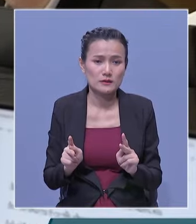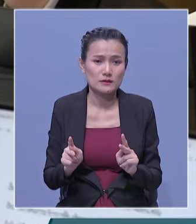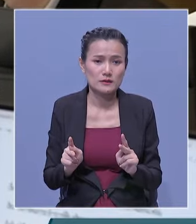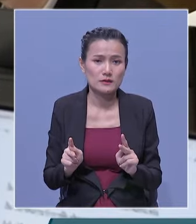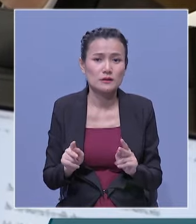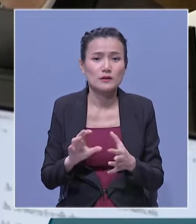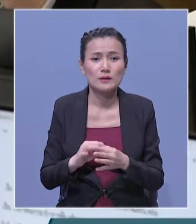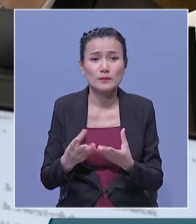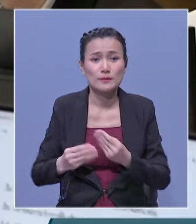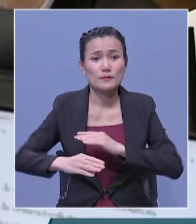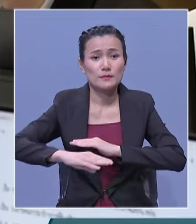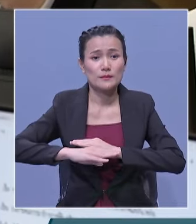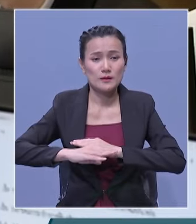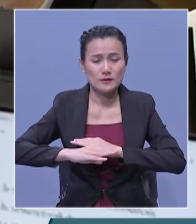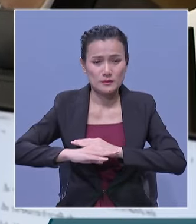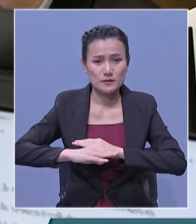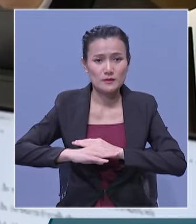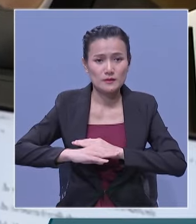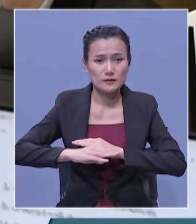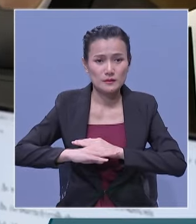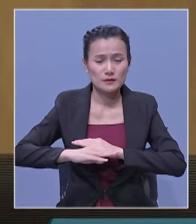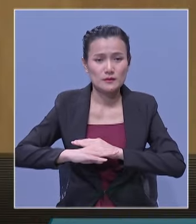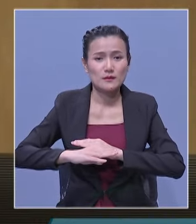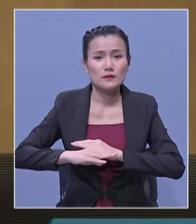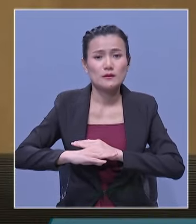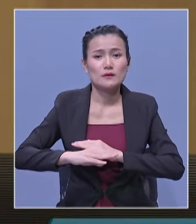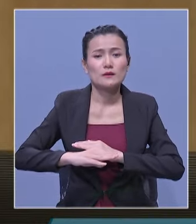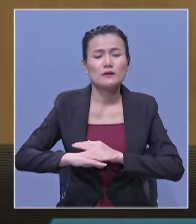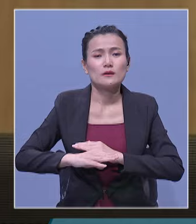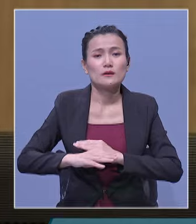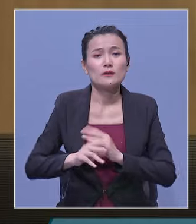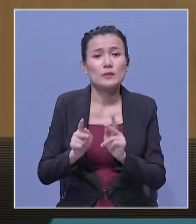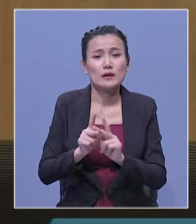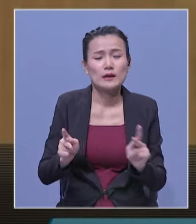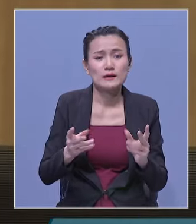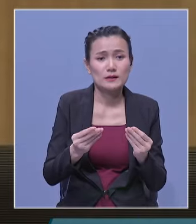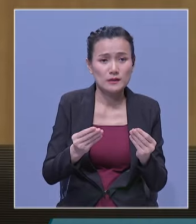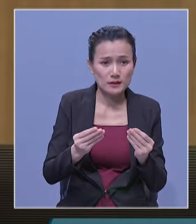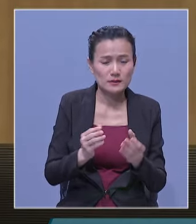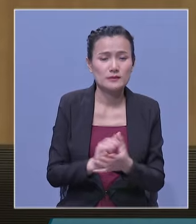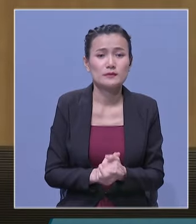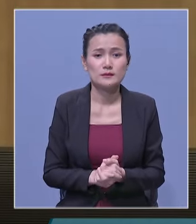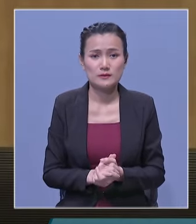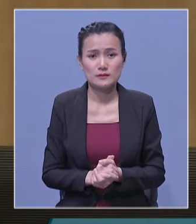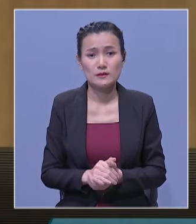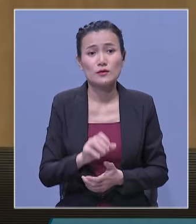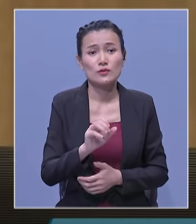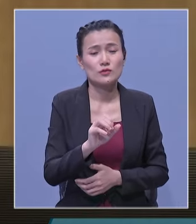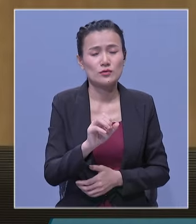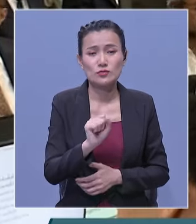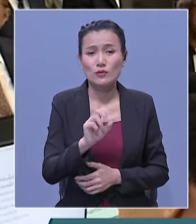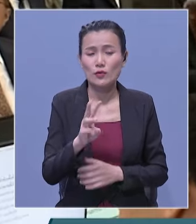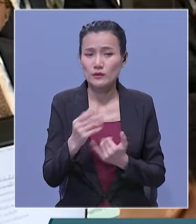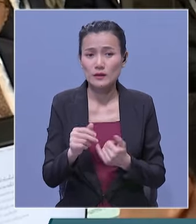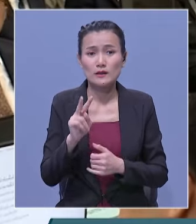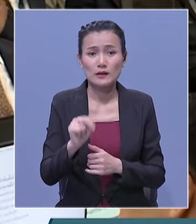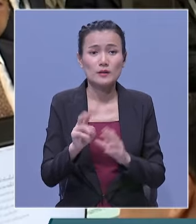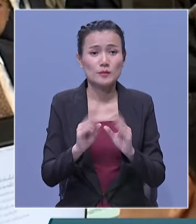แดนไทยยุทธศาสตร์ชาติและคณะกรรมการที่ดินสภาผู้แทนราษฎรนัดประชุมร่วมเพื่อพิจารณาปัญหาเข